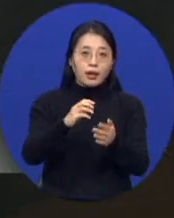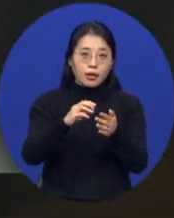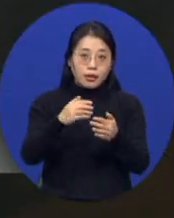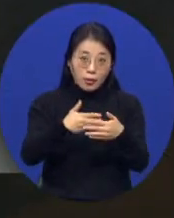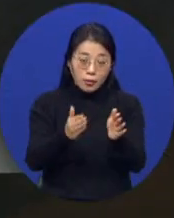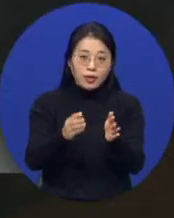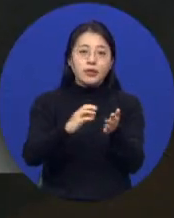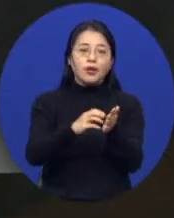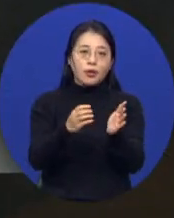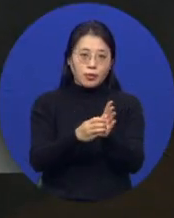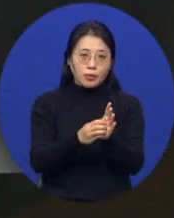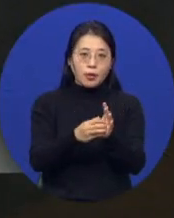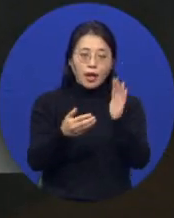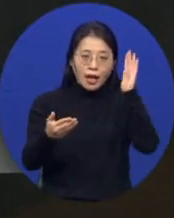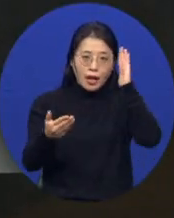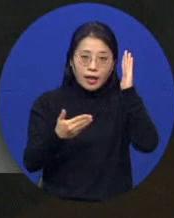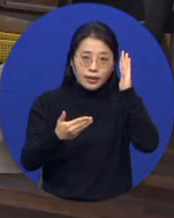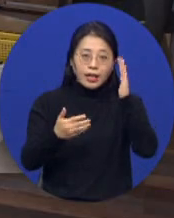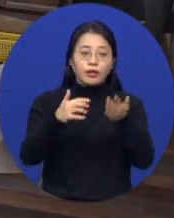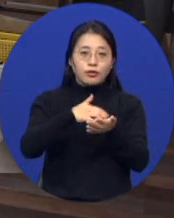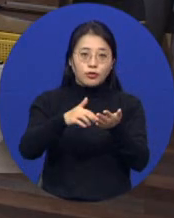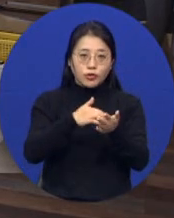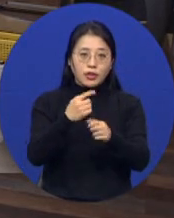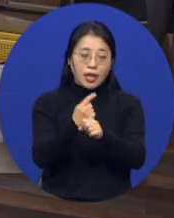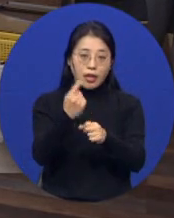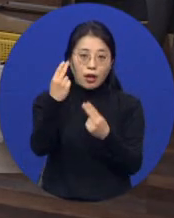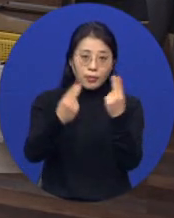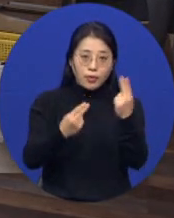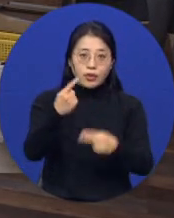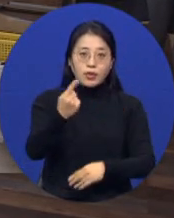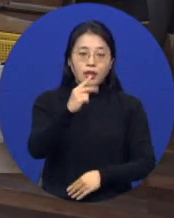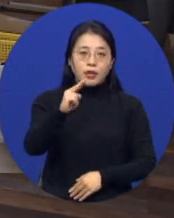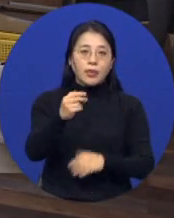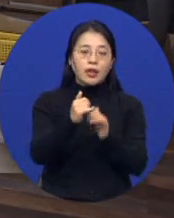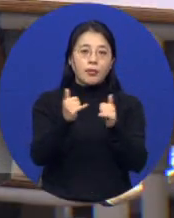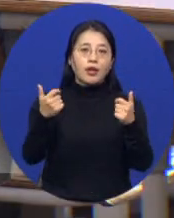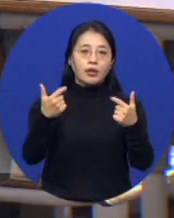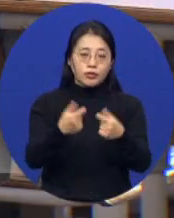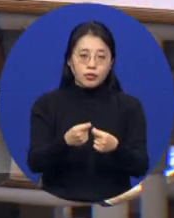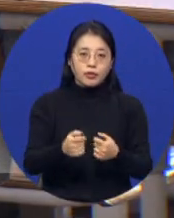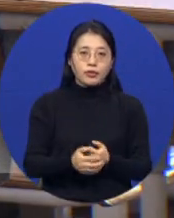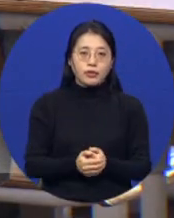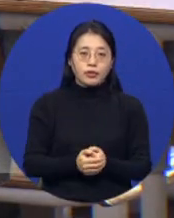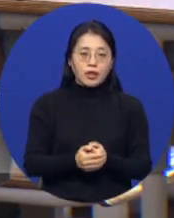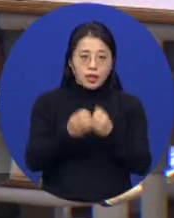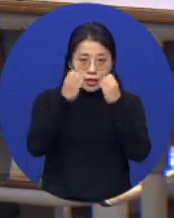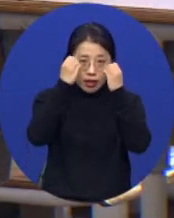수는 4만 367명으로 지난해보다 1,200여 명 감소했으며